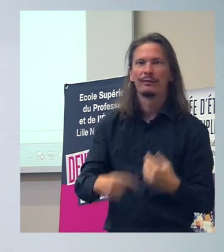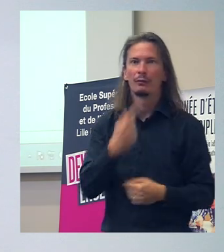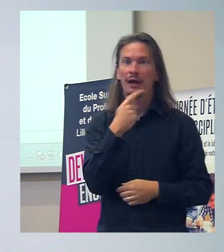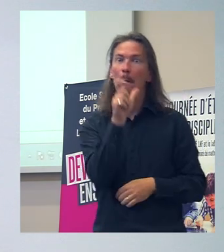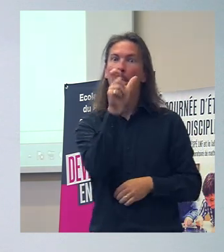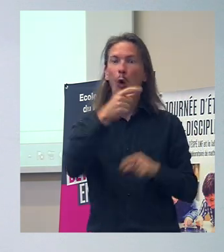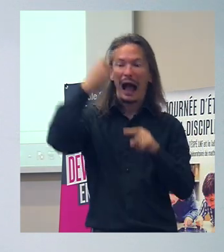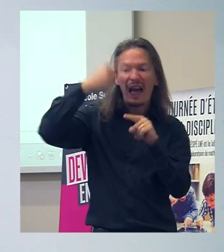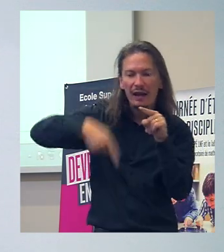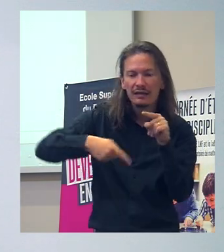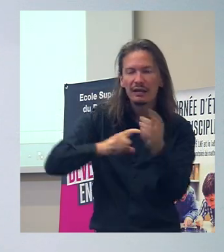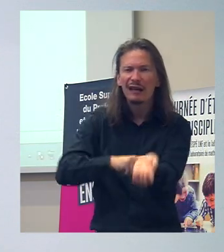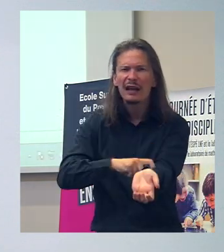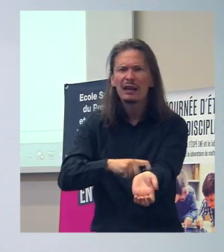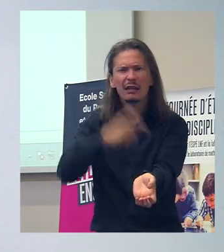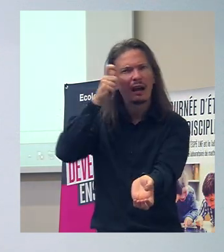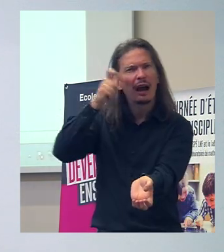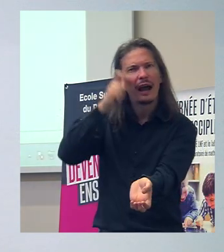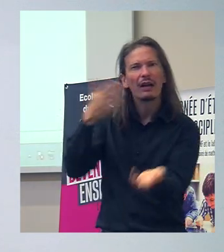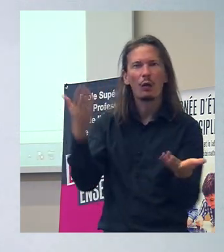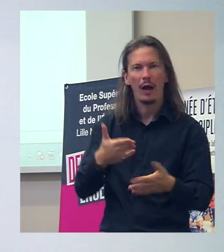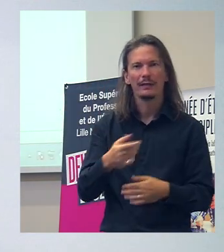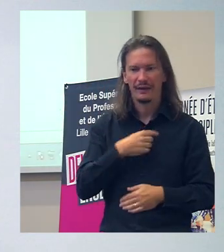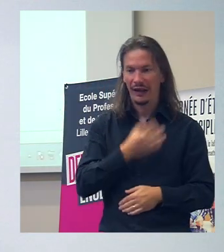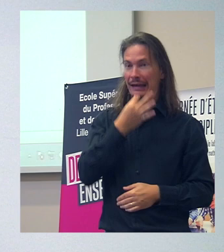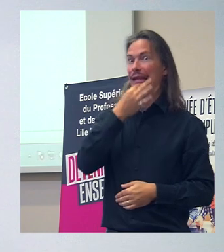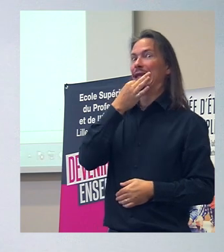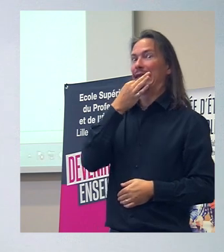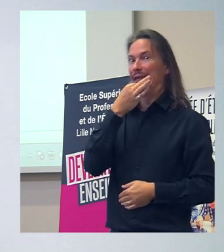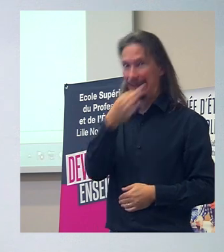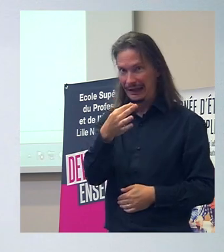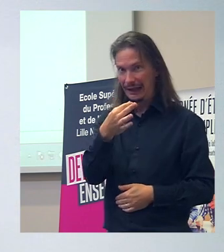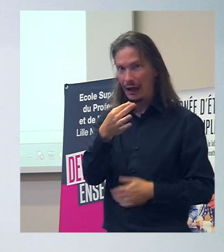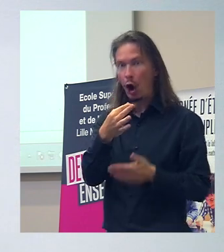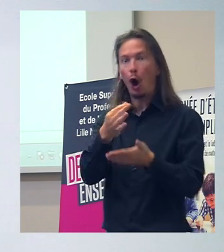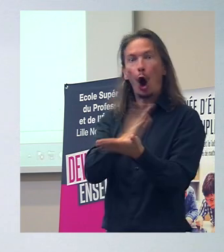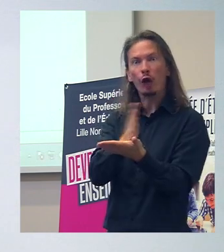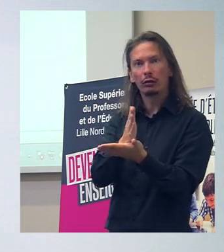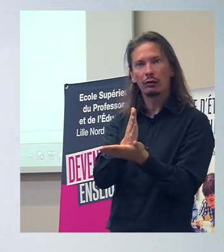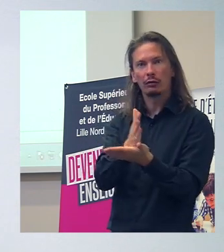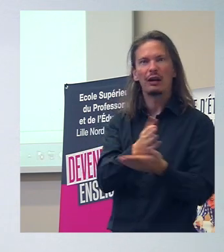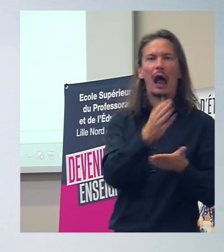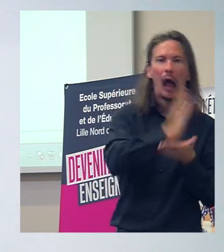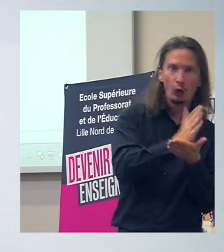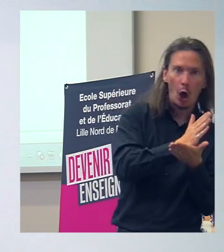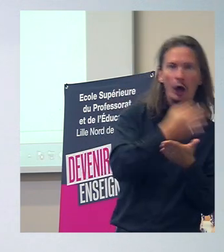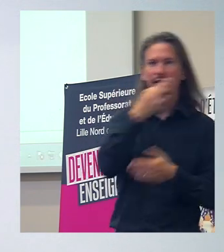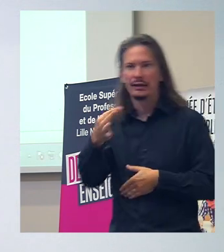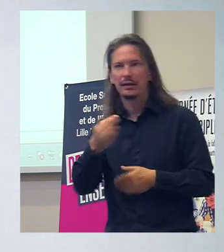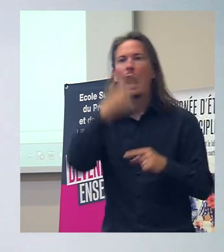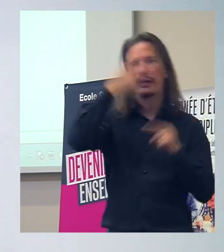son étymologie, c'est-à-dire ce qui a été dit entre les personnes. Inter, c'est